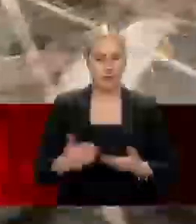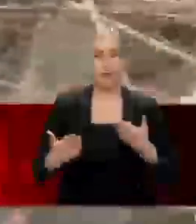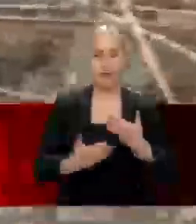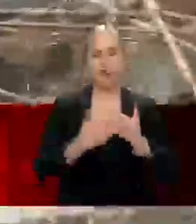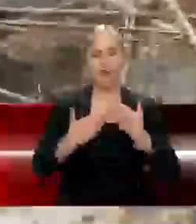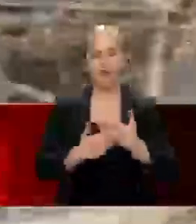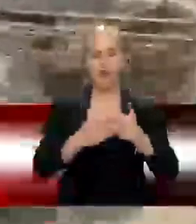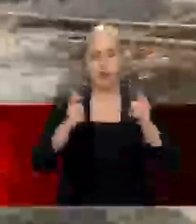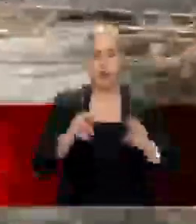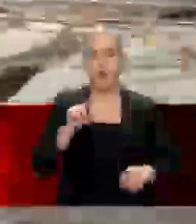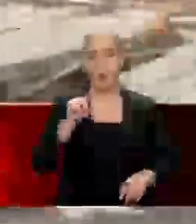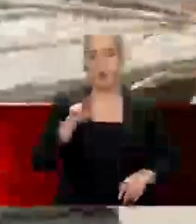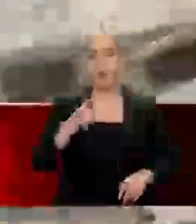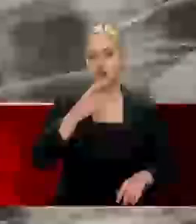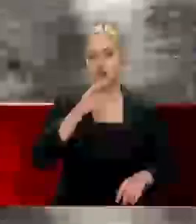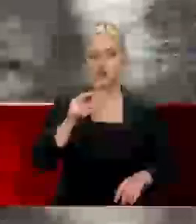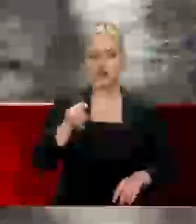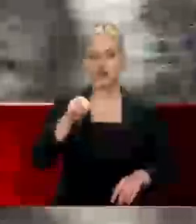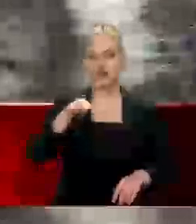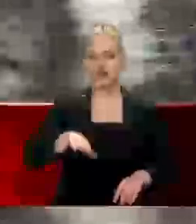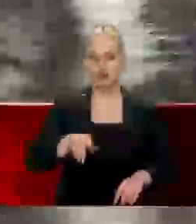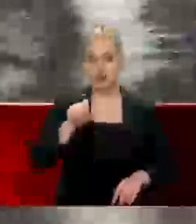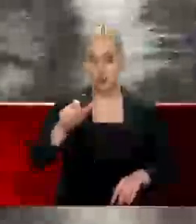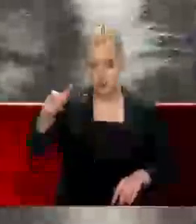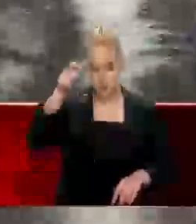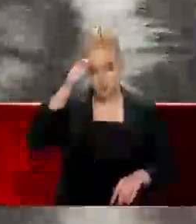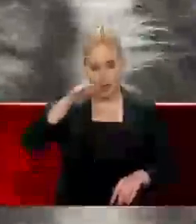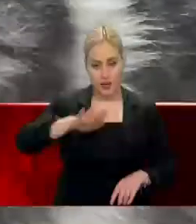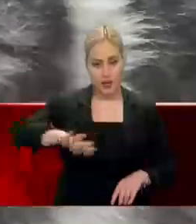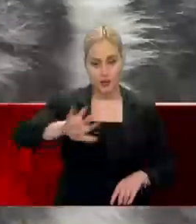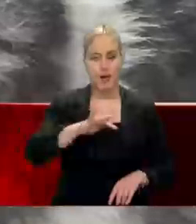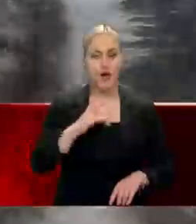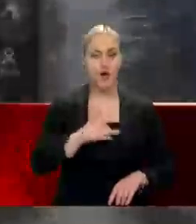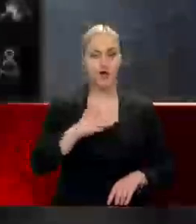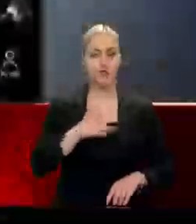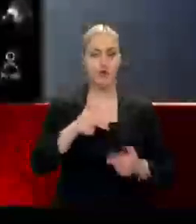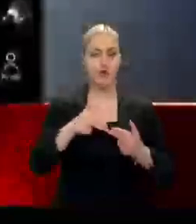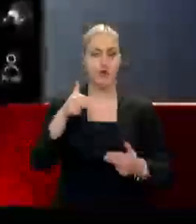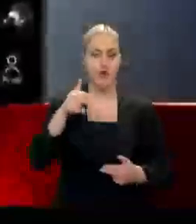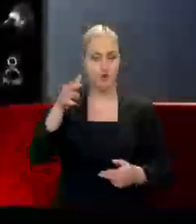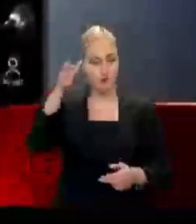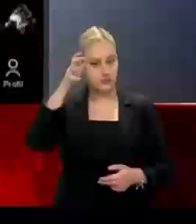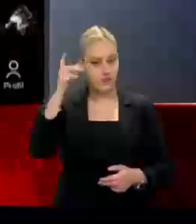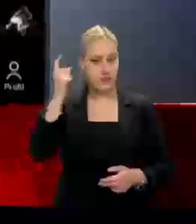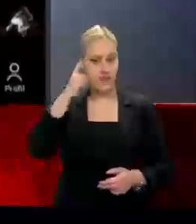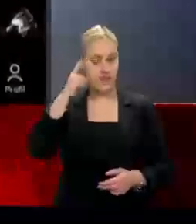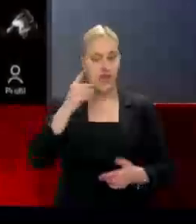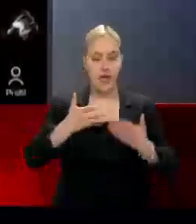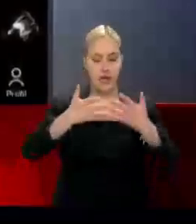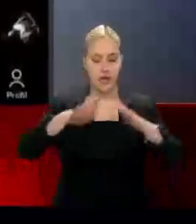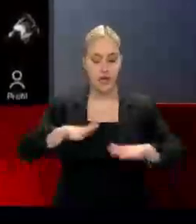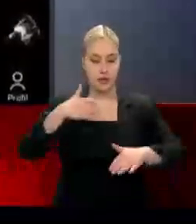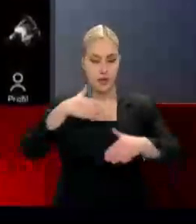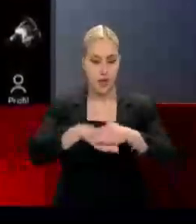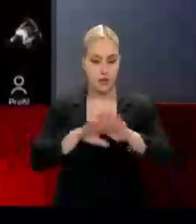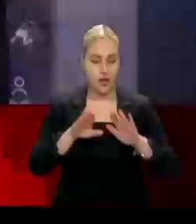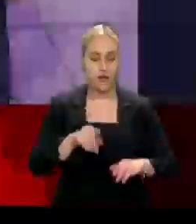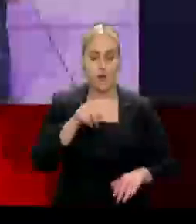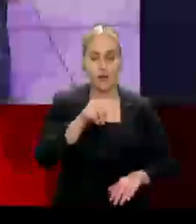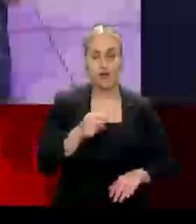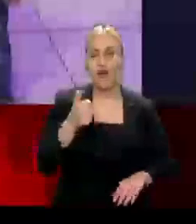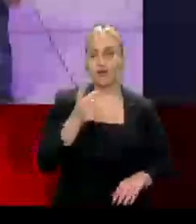Kahramanmaraş'taki 12 yaşındaki Çınar kuloğlu'nu tüm Türkiye acı hikayesiyle tanıdı ailesiyle enkaz altında kaldı Onu